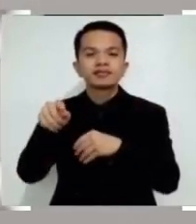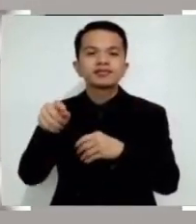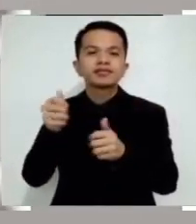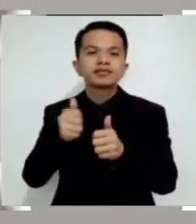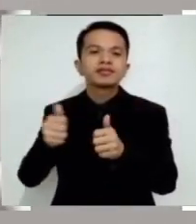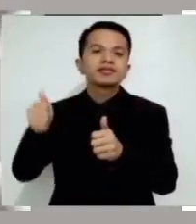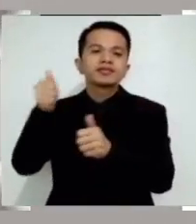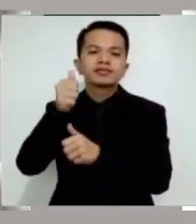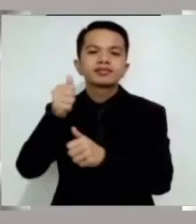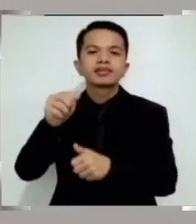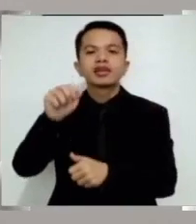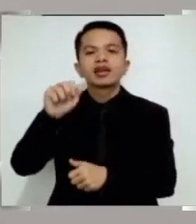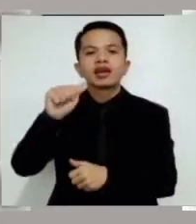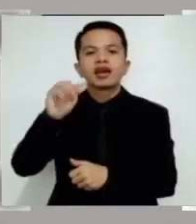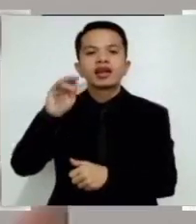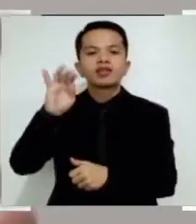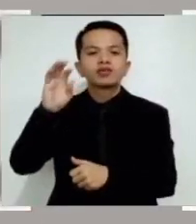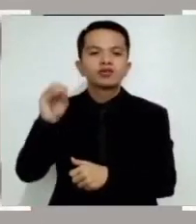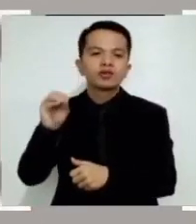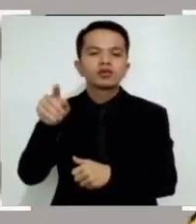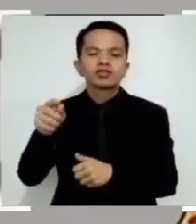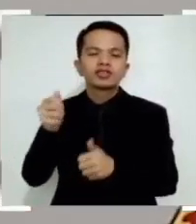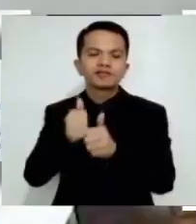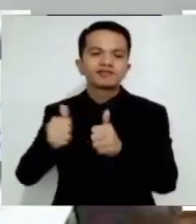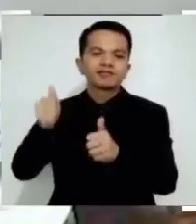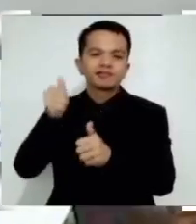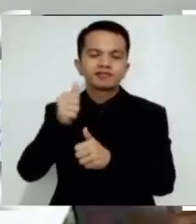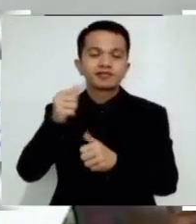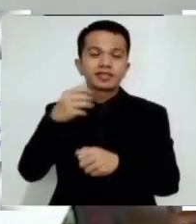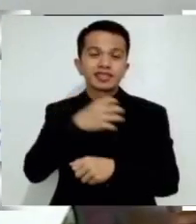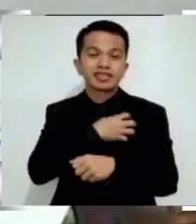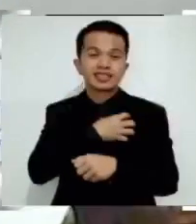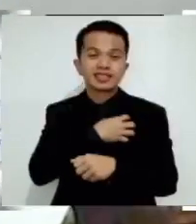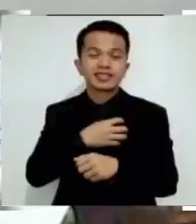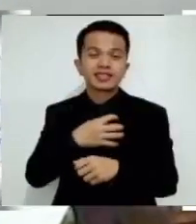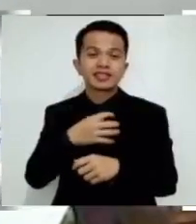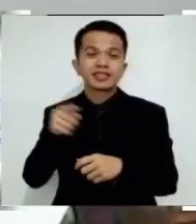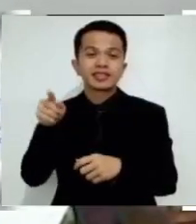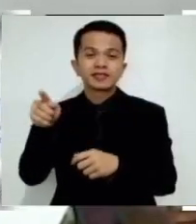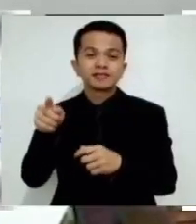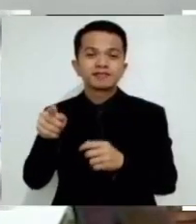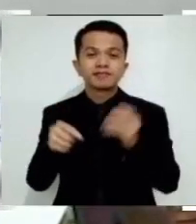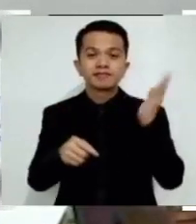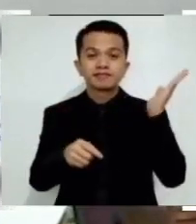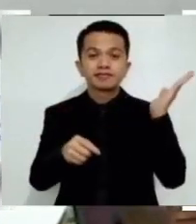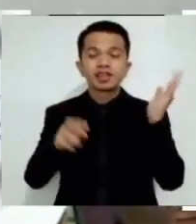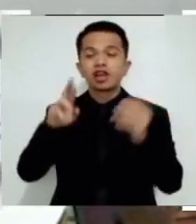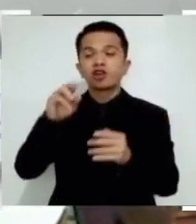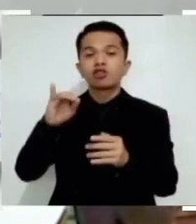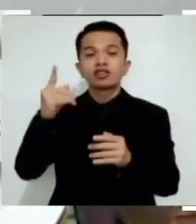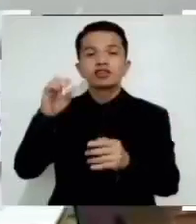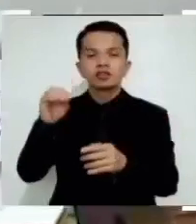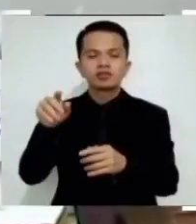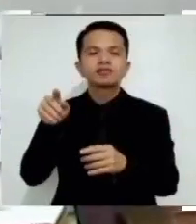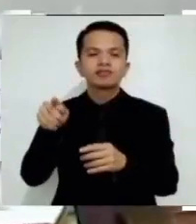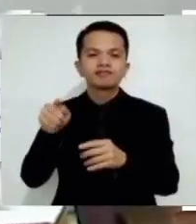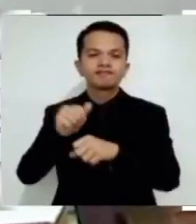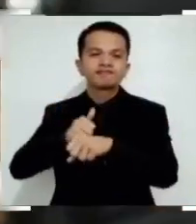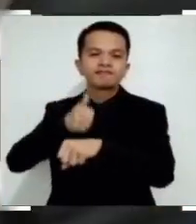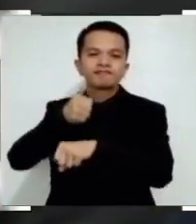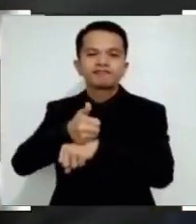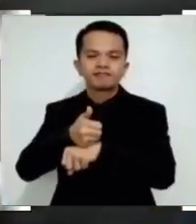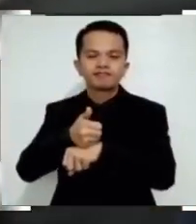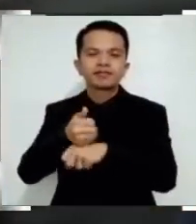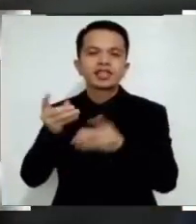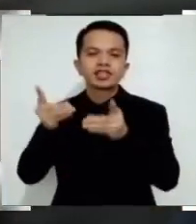Silencio. Ang Chief PIO naman ng PNP na si Police Brigadier General Rodrigo Maranan ang itinalagang Acting Director ng Quezon